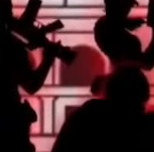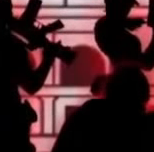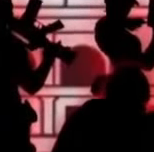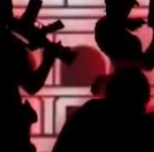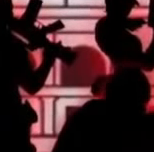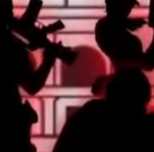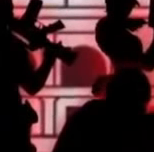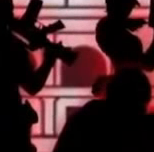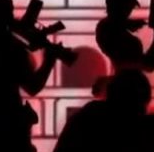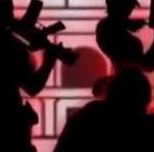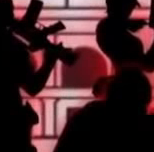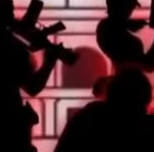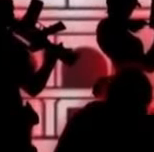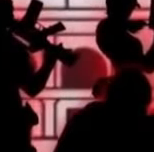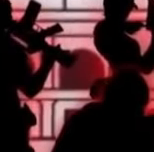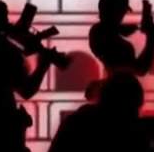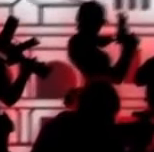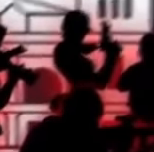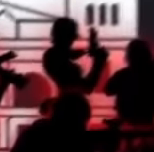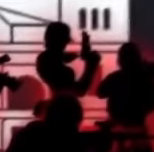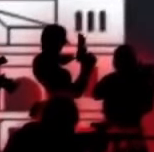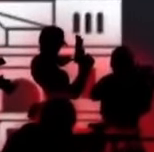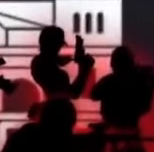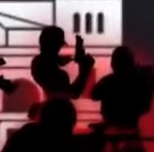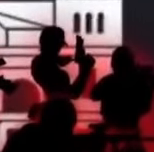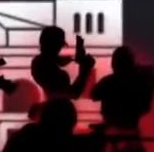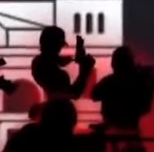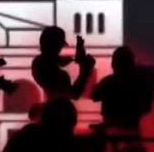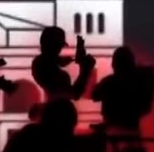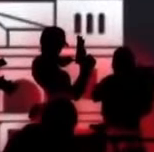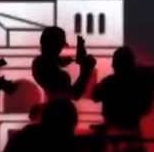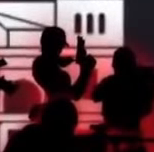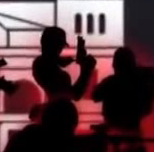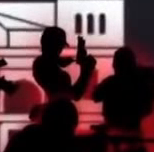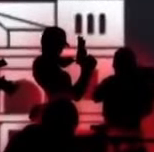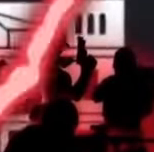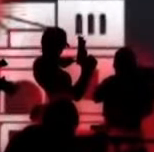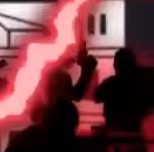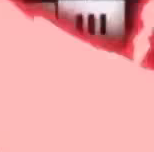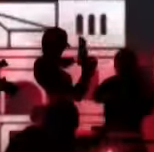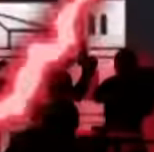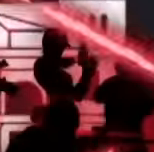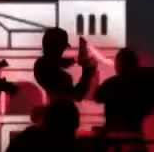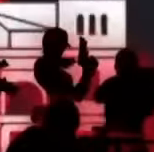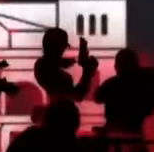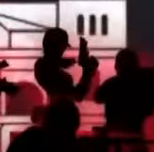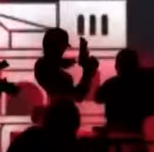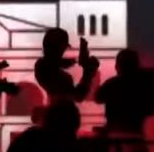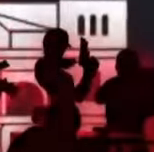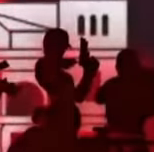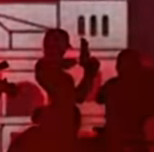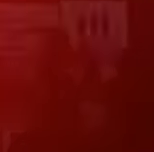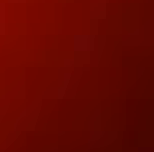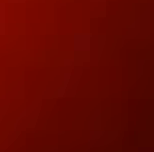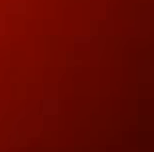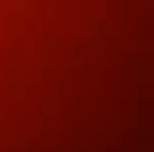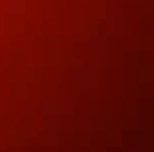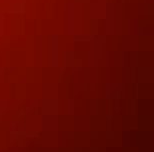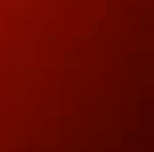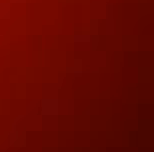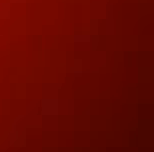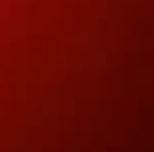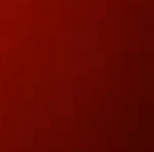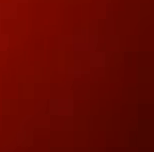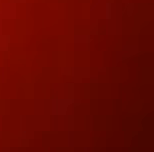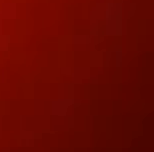kaibigan at mga crony. Sinuportahan din siya ng Estados Unidos. Full force, so to speak. Malakas ang kanyang